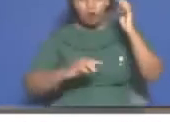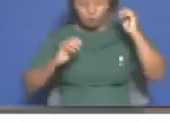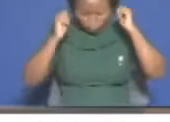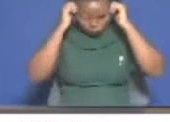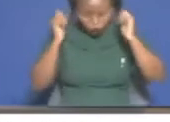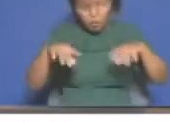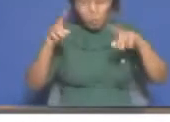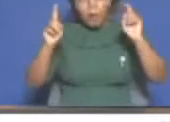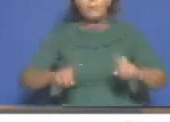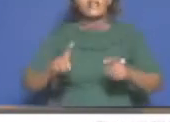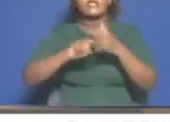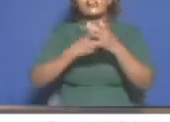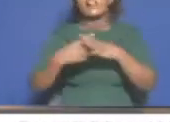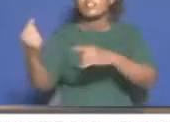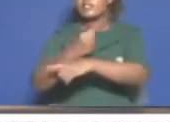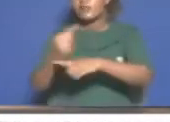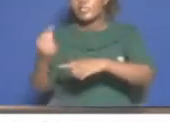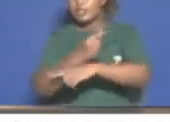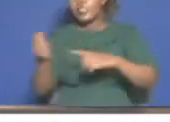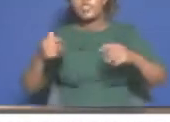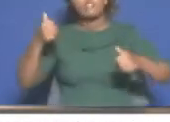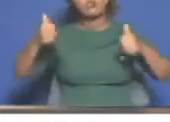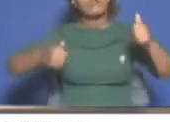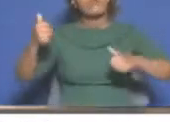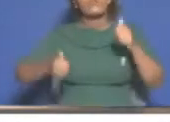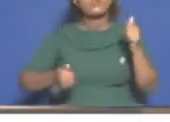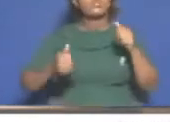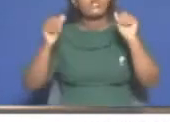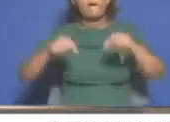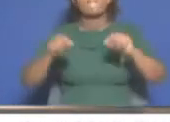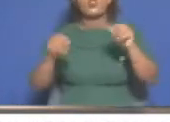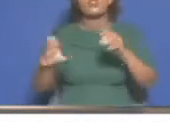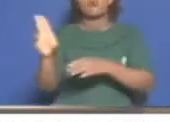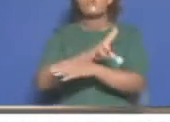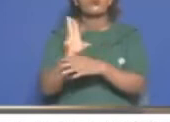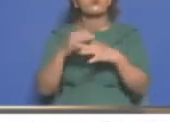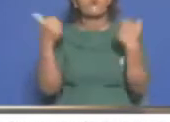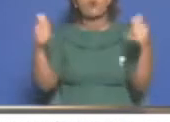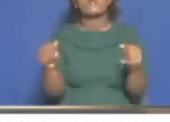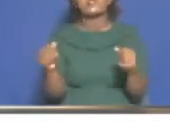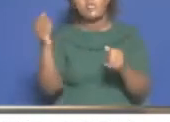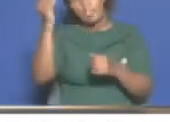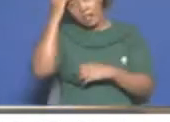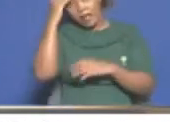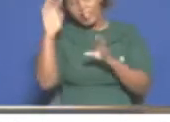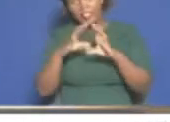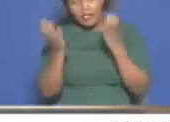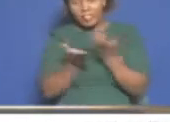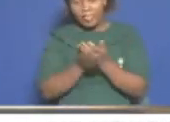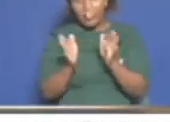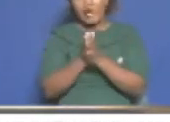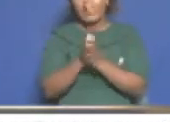kuanza mafunzo ambayo yanaweza kumatch whatever is learnt in class na yale ambayo yana happen